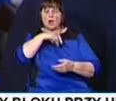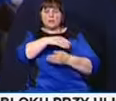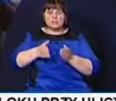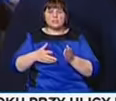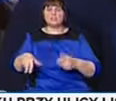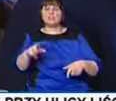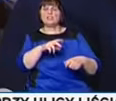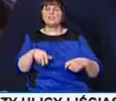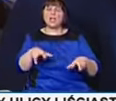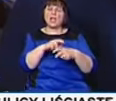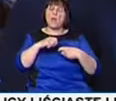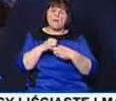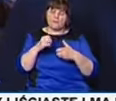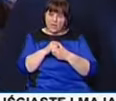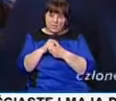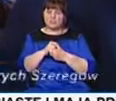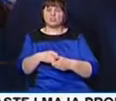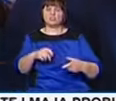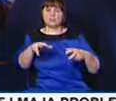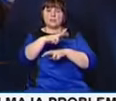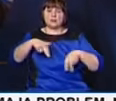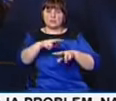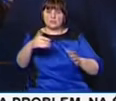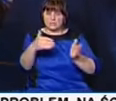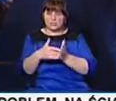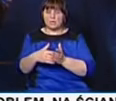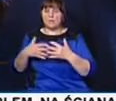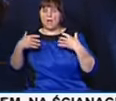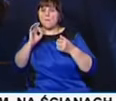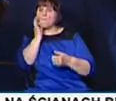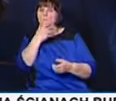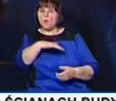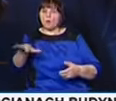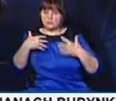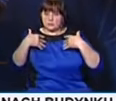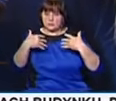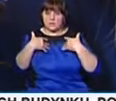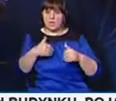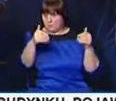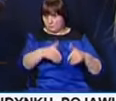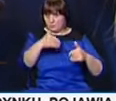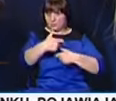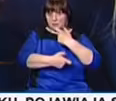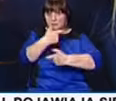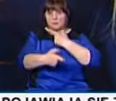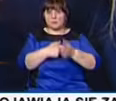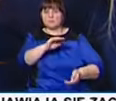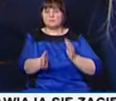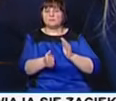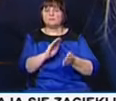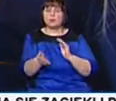Trzeba młodzież ożywiać, a ponieważ można to zrobić w